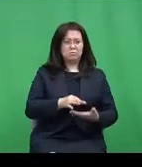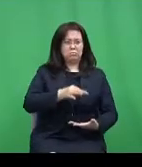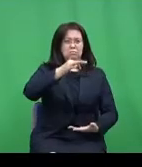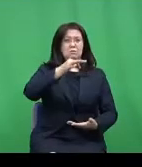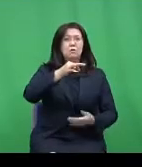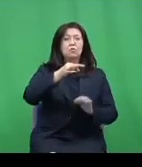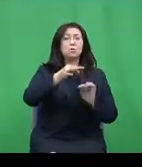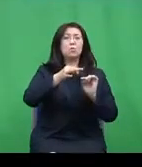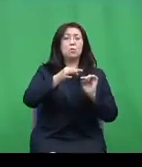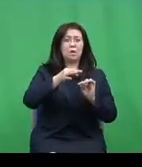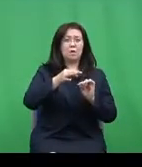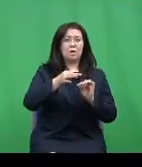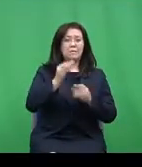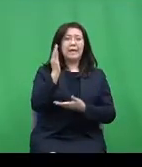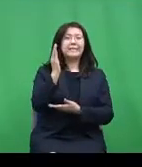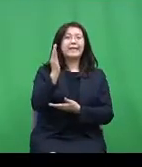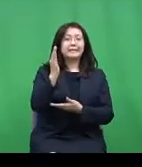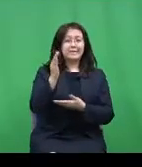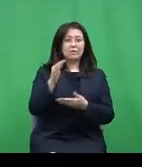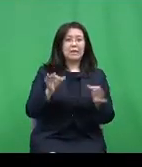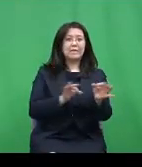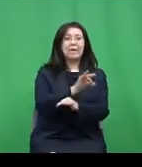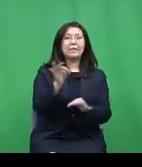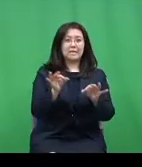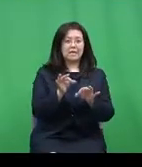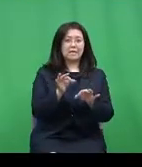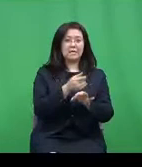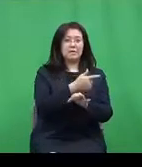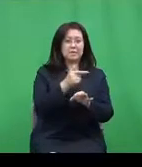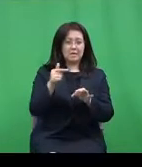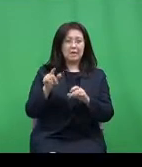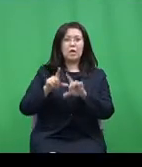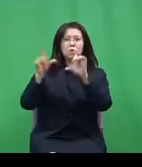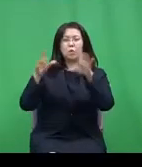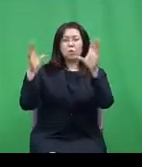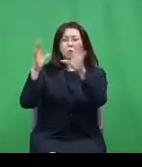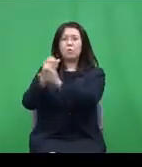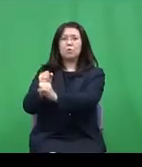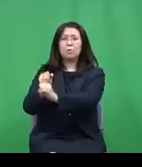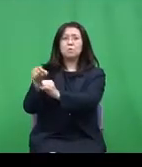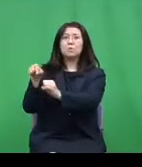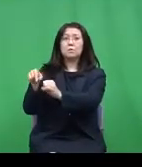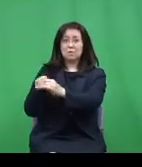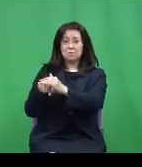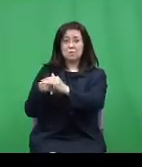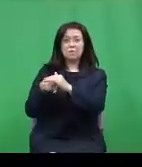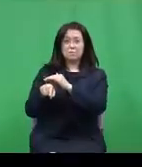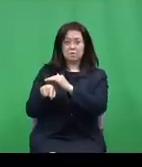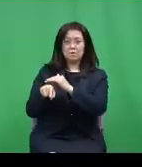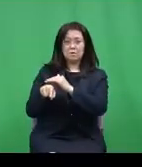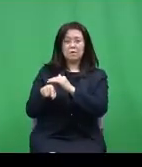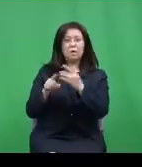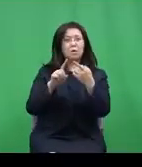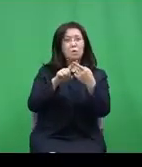まあ、税収が集まりすぎるのはですね、もちろん政治や経済、金融、いろんなものが東京に集中しているからですけれ